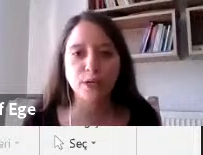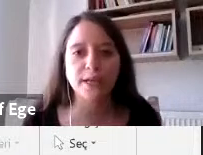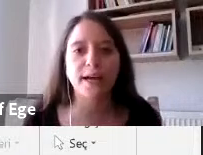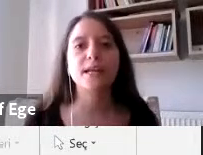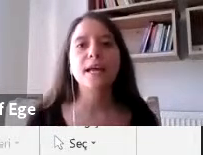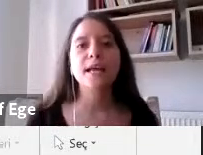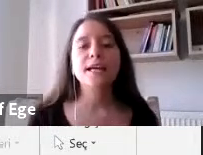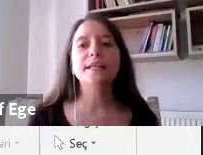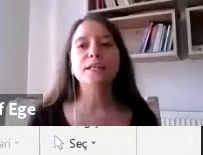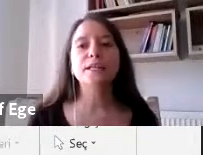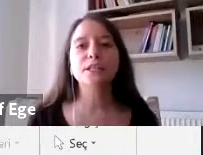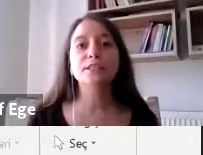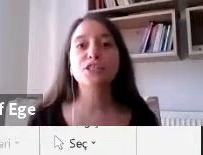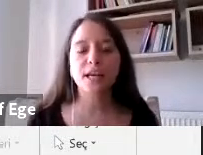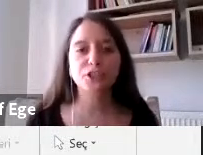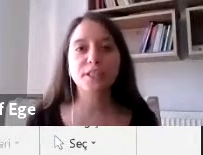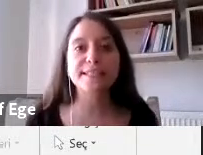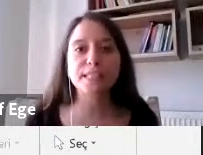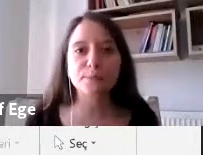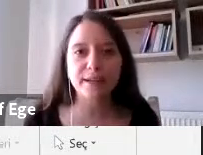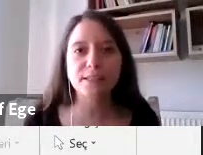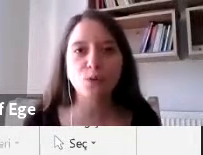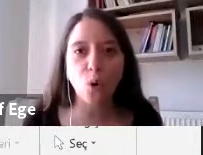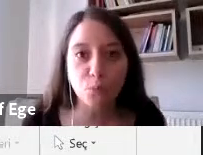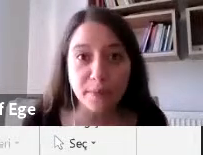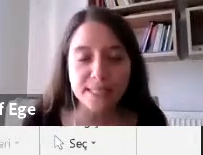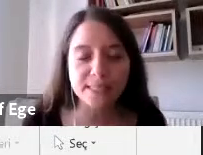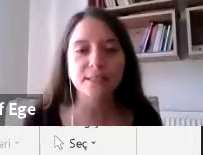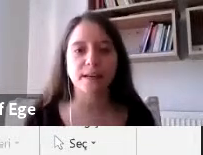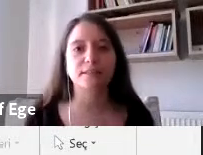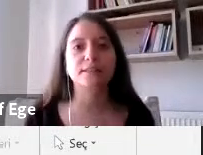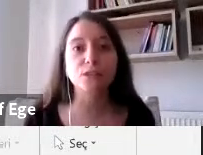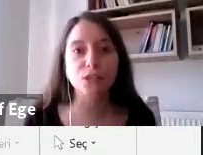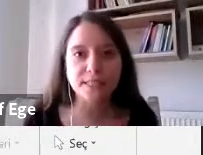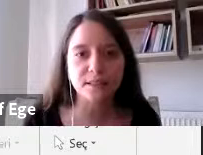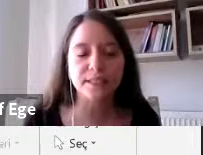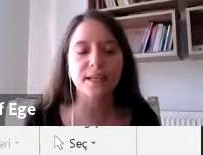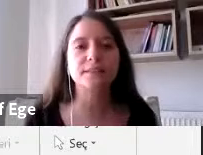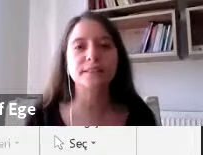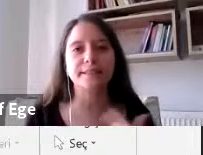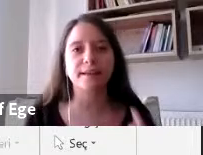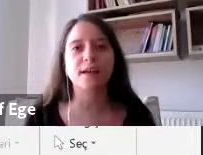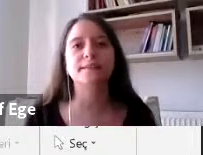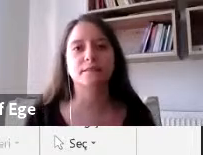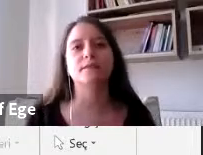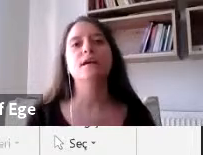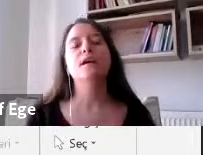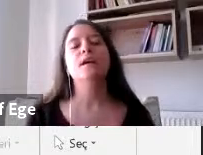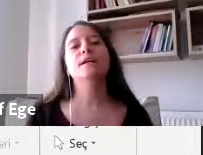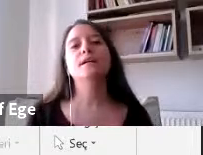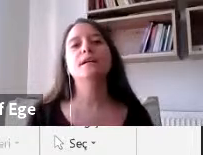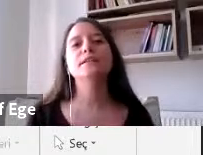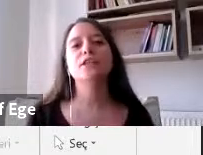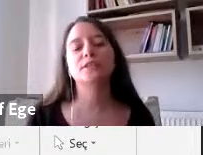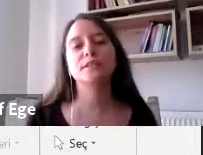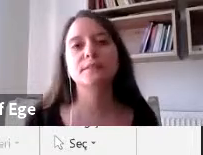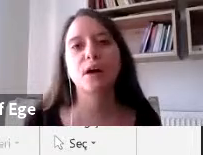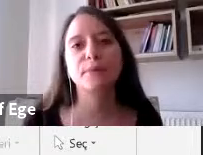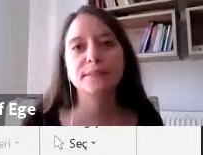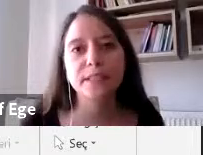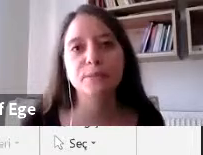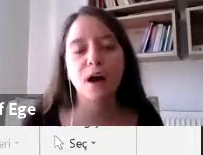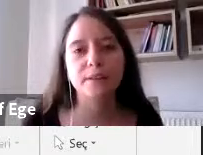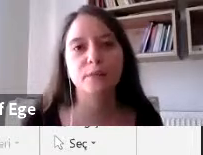uzun süreler, cinsel şiddet kriz merkezinin olmamasının yarattığı kadınları tekrar tekrar